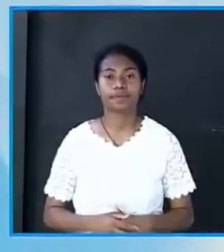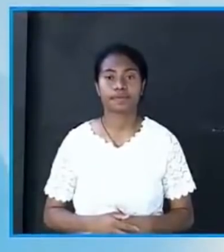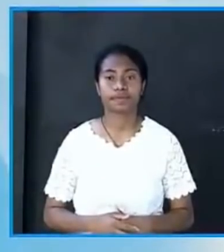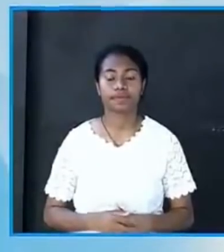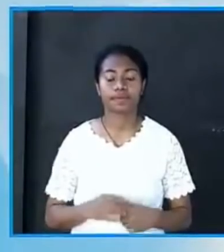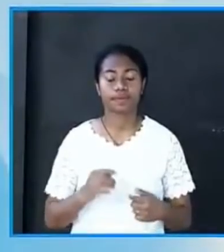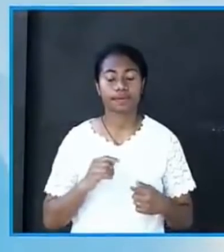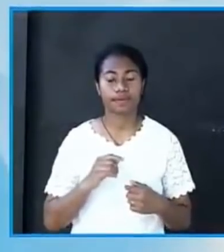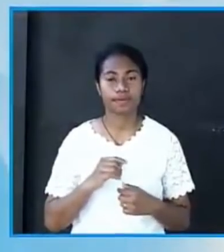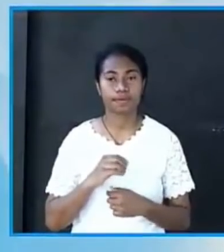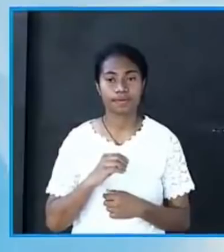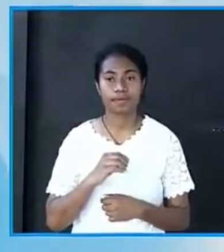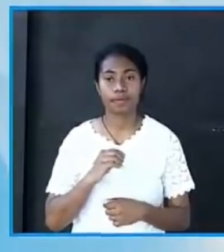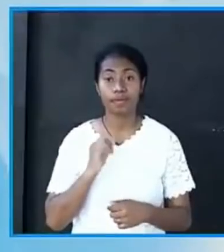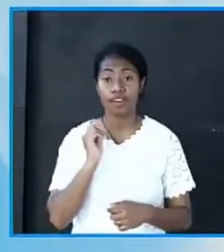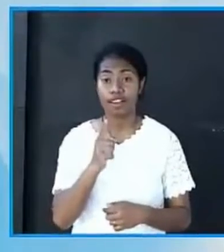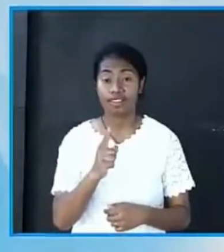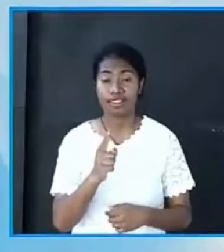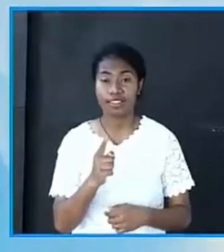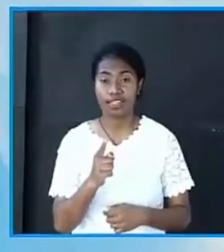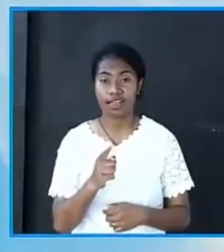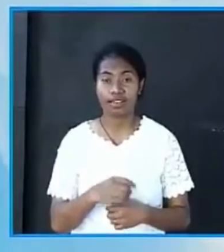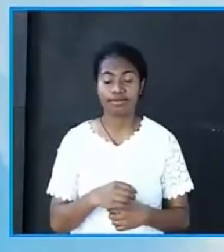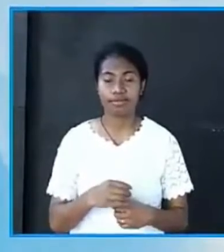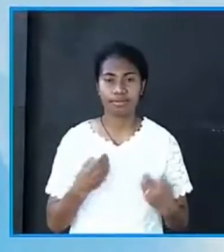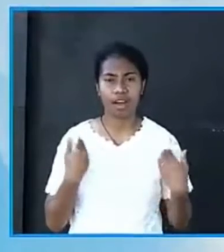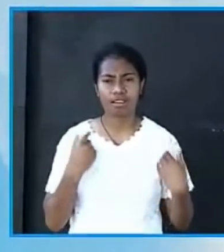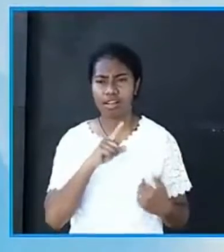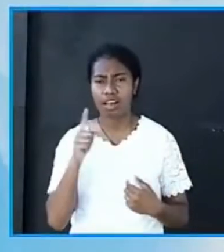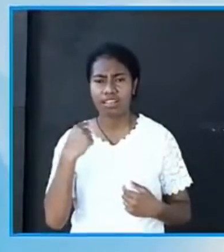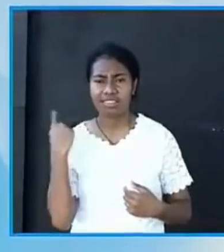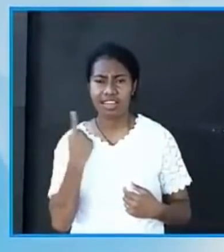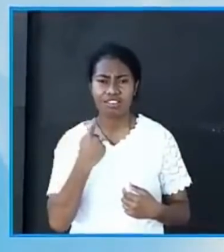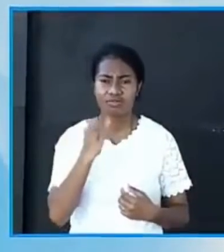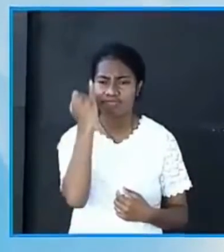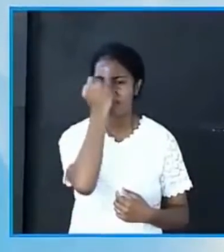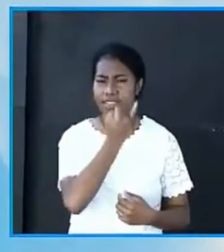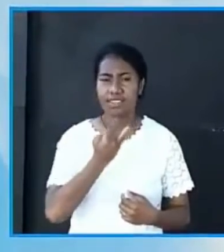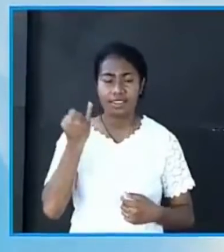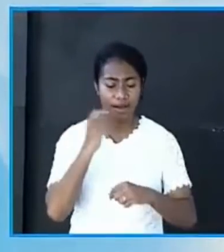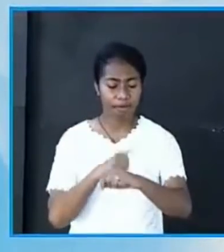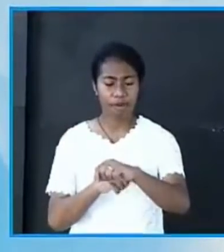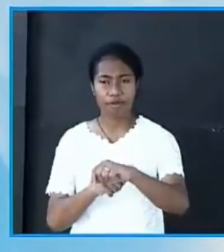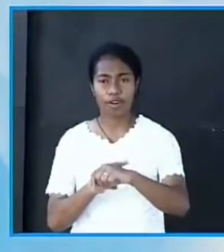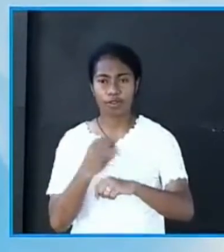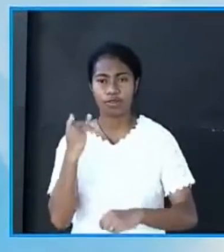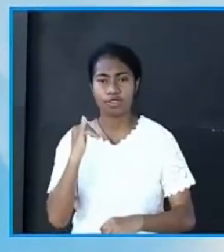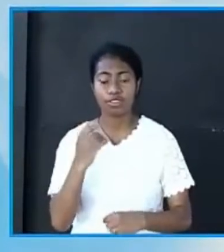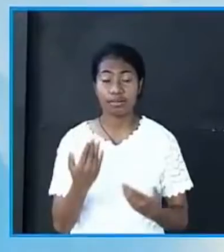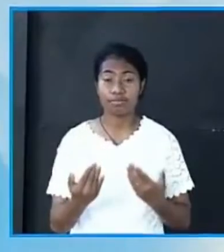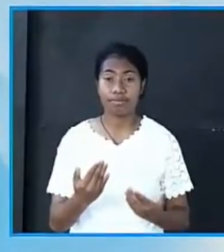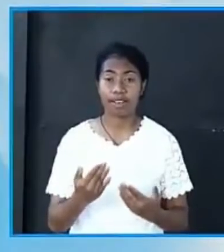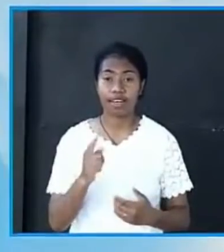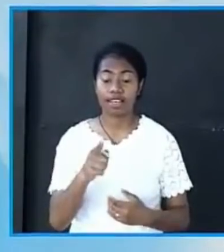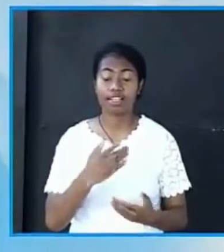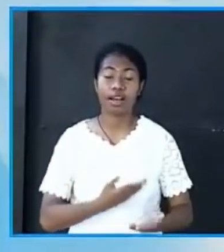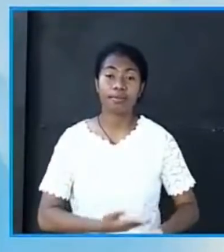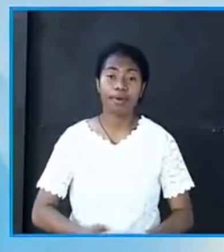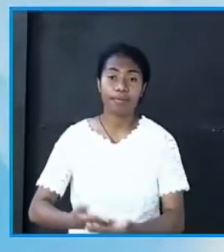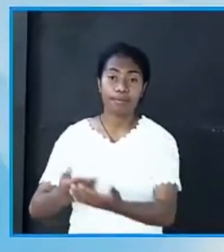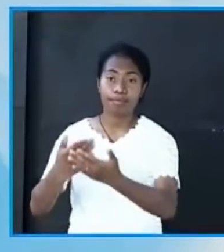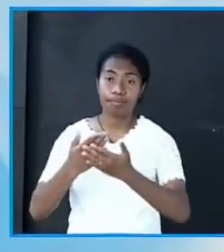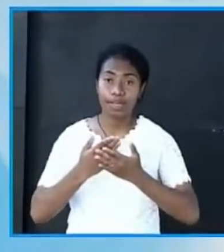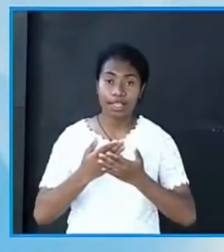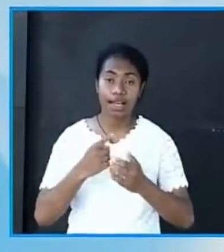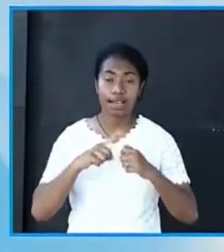jelas dia membuat segala sesuatu indah pada waktunya Bahkan dia memberikan